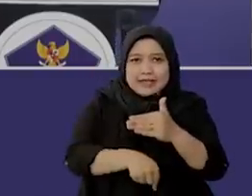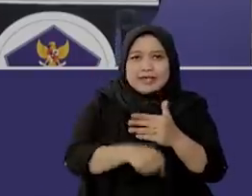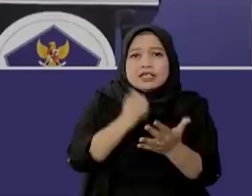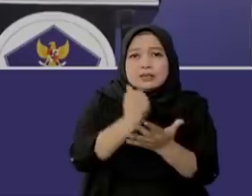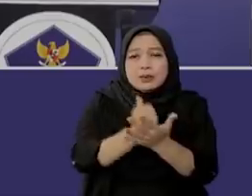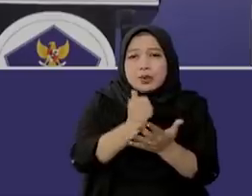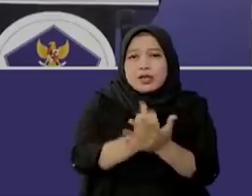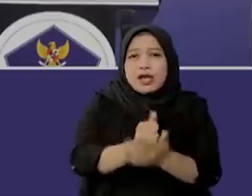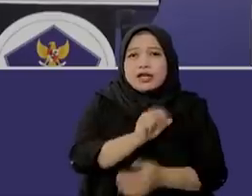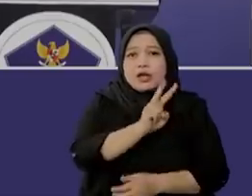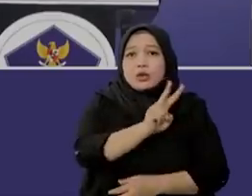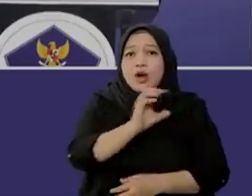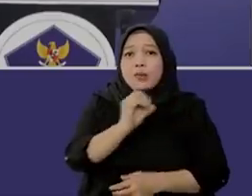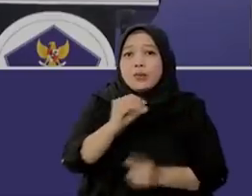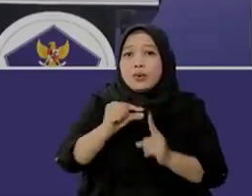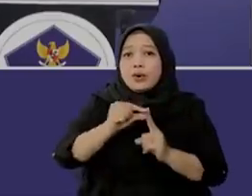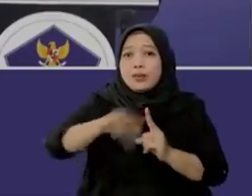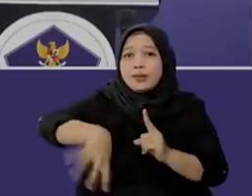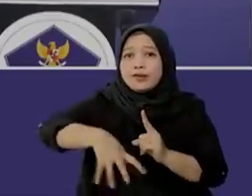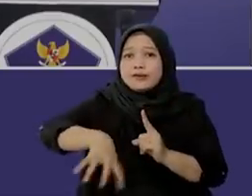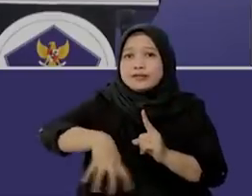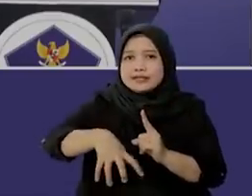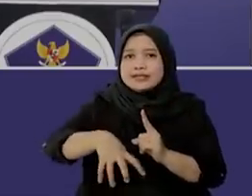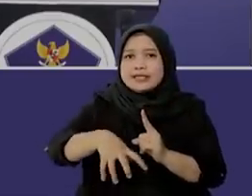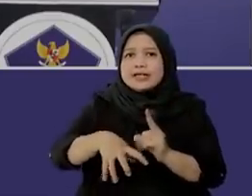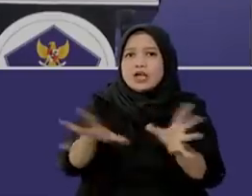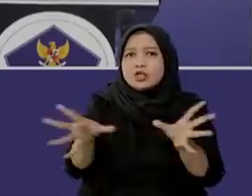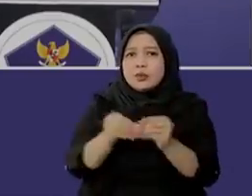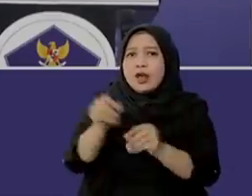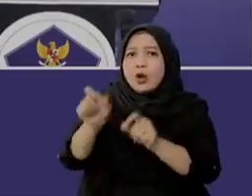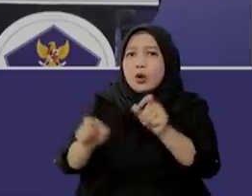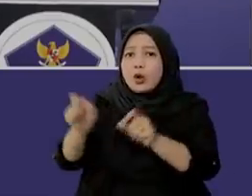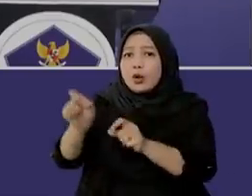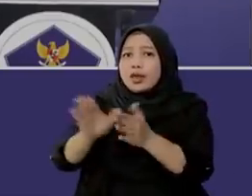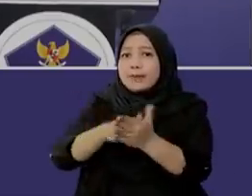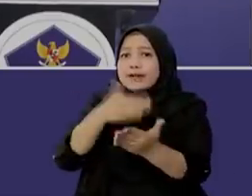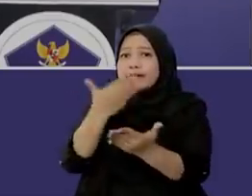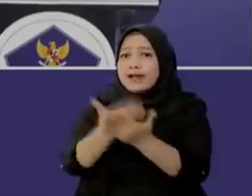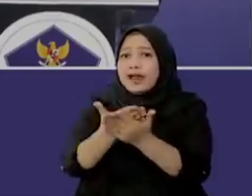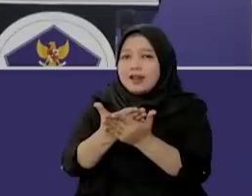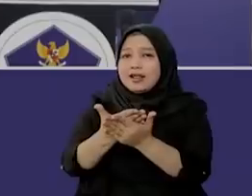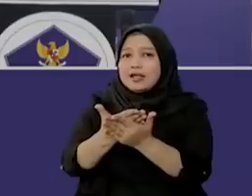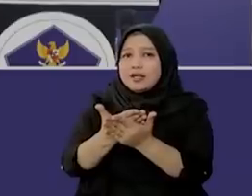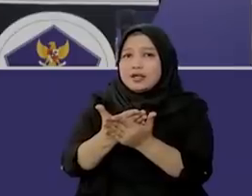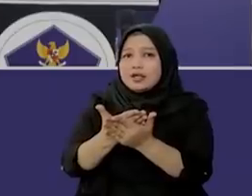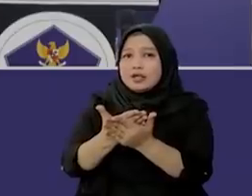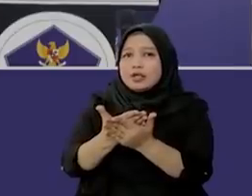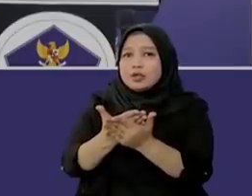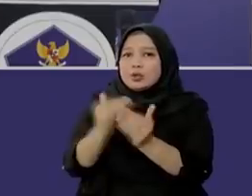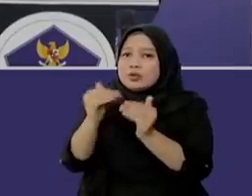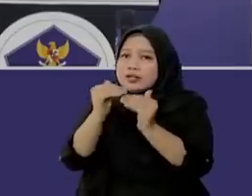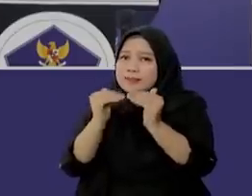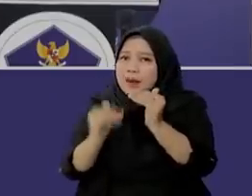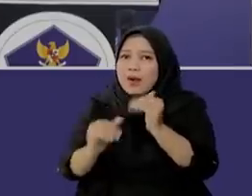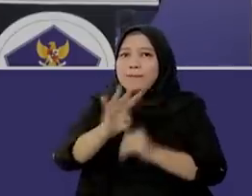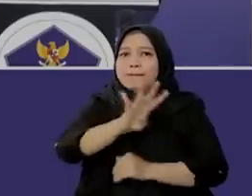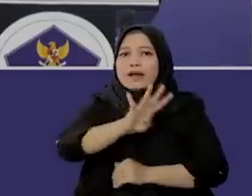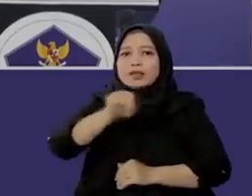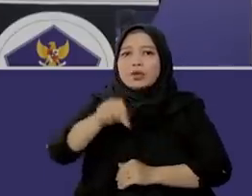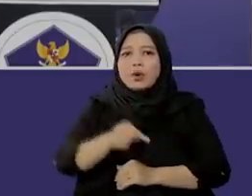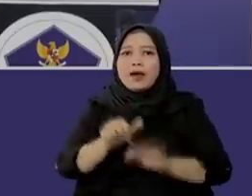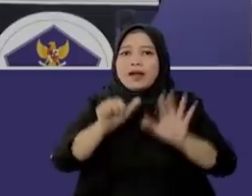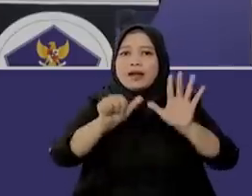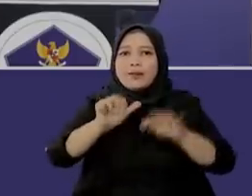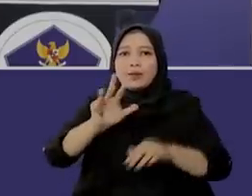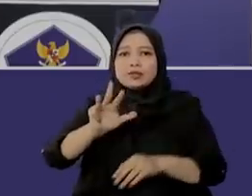sudah ada 20 provinsi yang angka kematiannya di bawah 4,6 sembilan persen